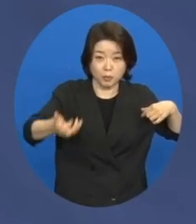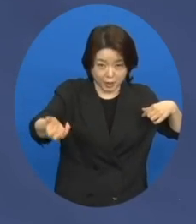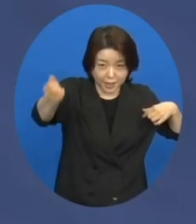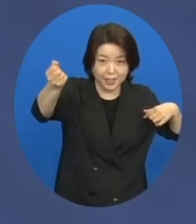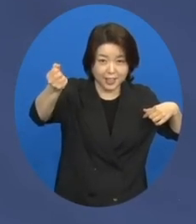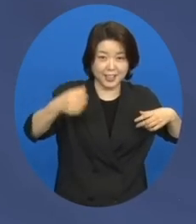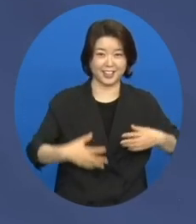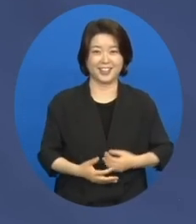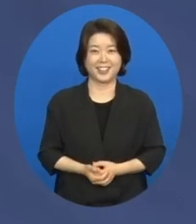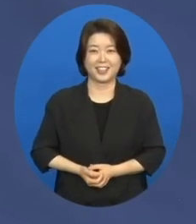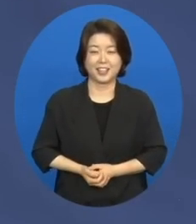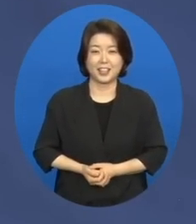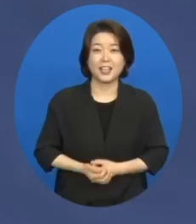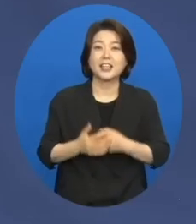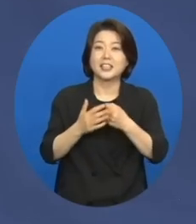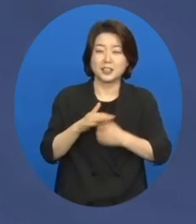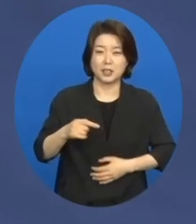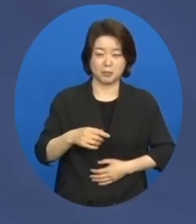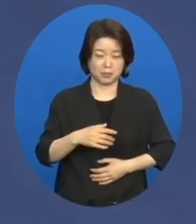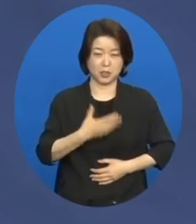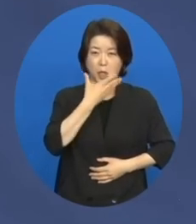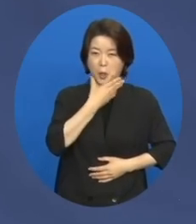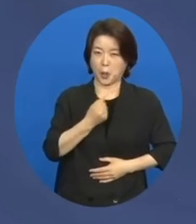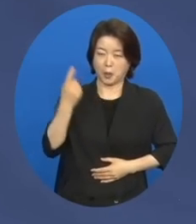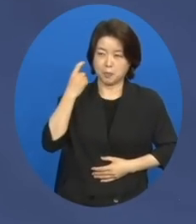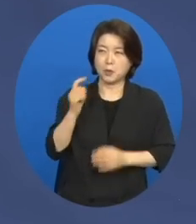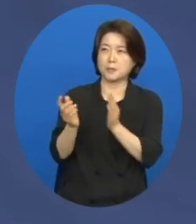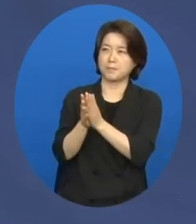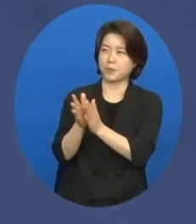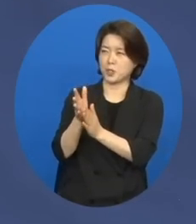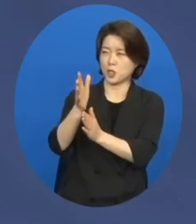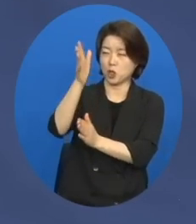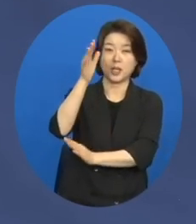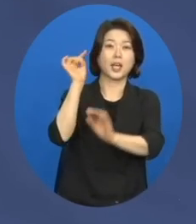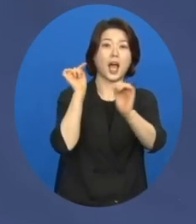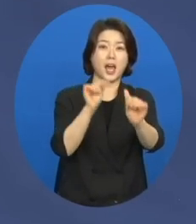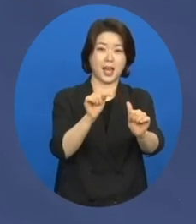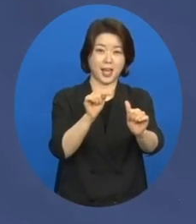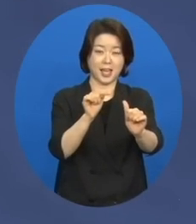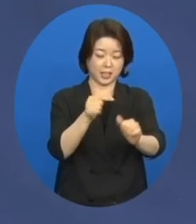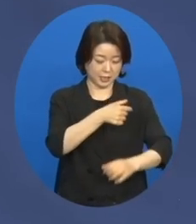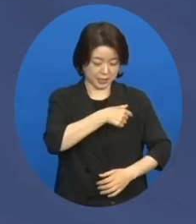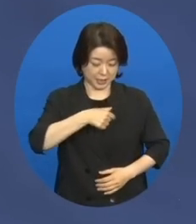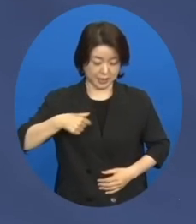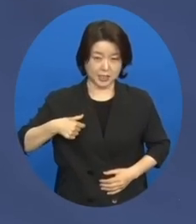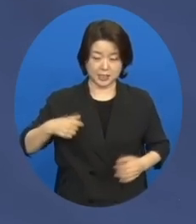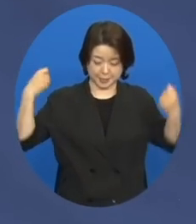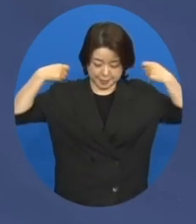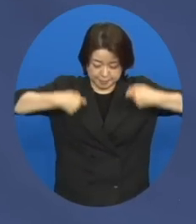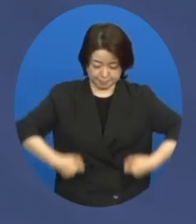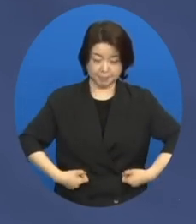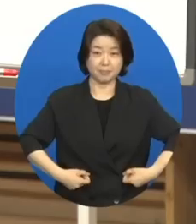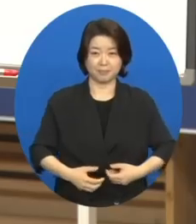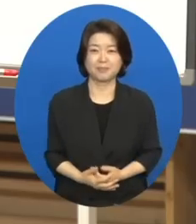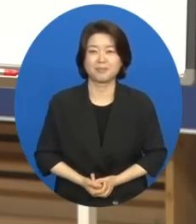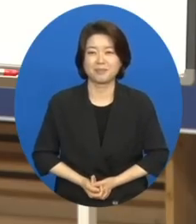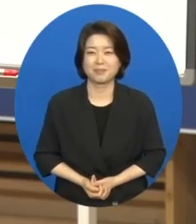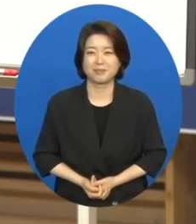그렇게 그래서 복음을 영화롭게 하라, 이렇게 새겨져 있는 티를 입고 왔습니다.